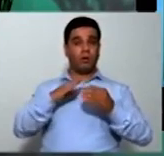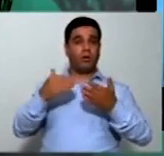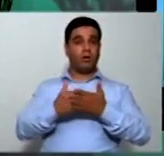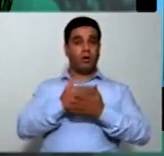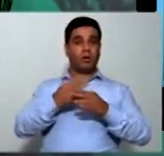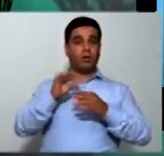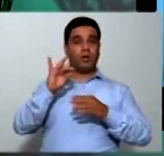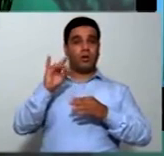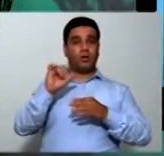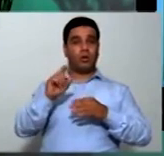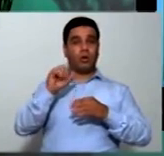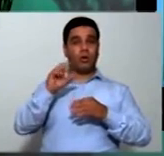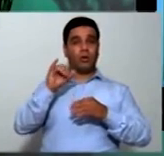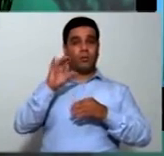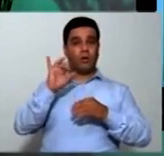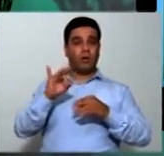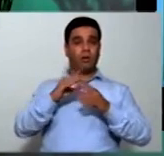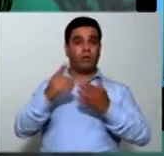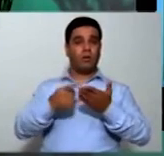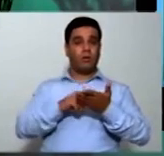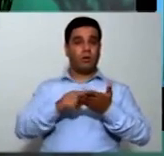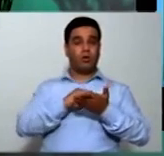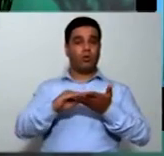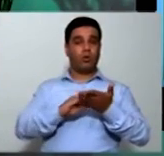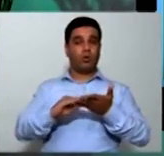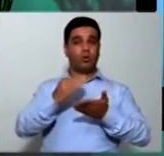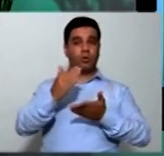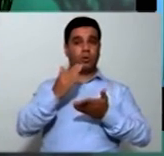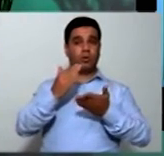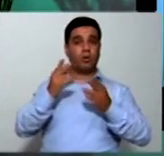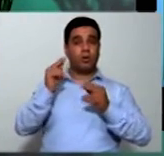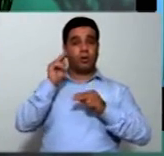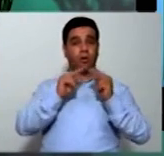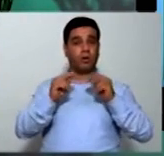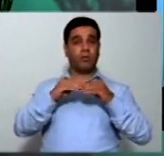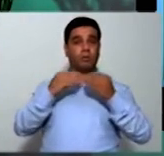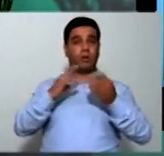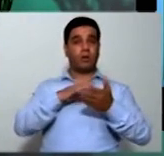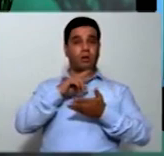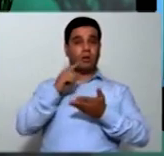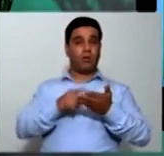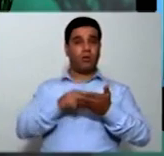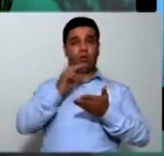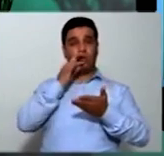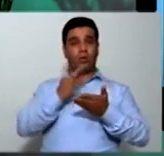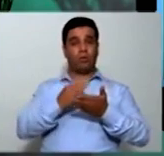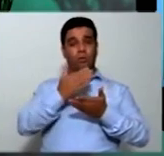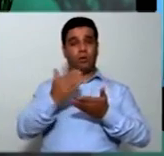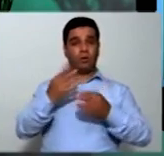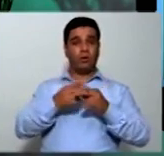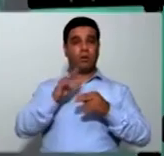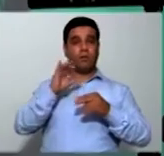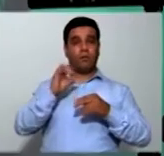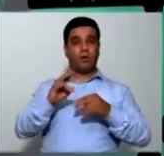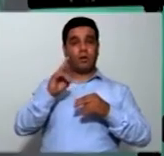yangi izohli atamalarni daftaringizga yozib oling. Darslikda berilgan savollarga javoblaringizni